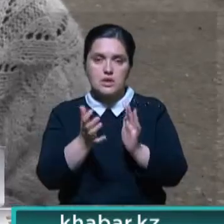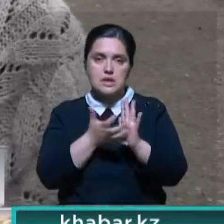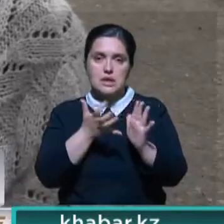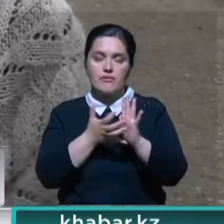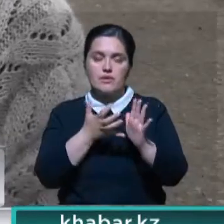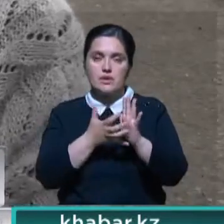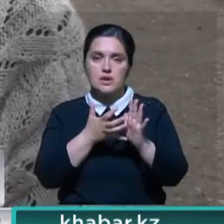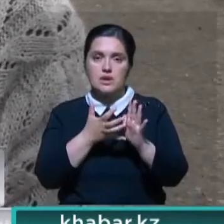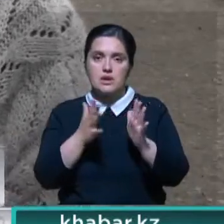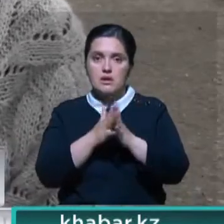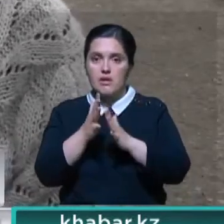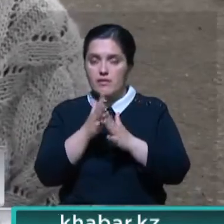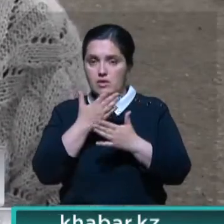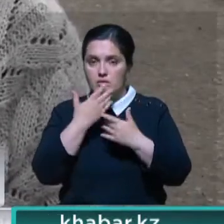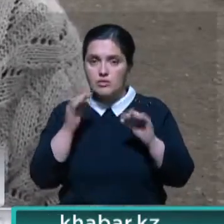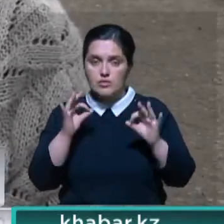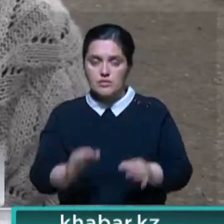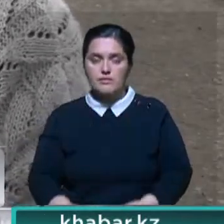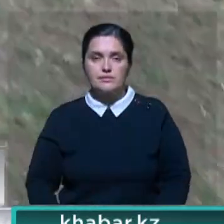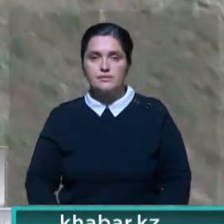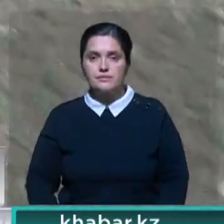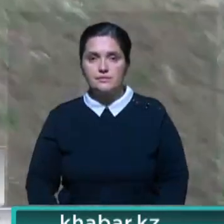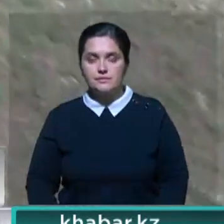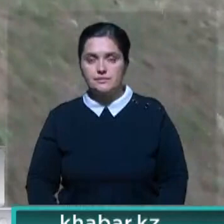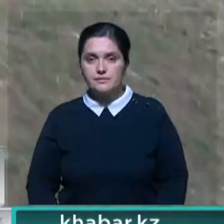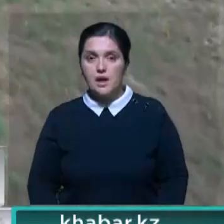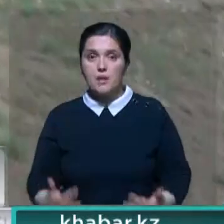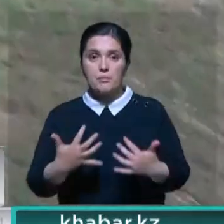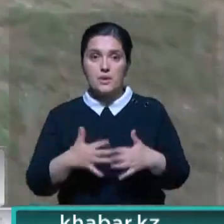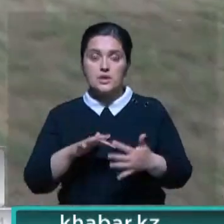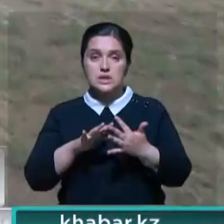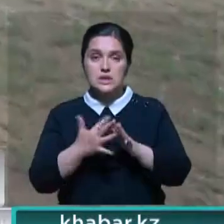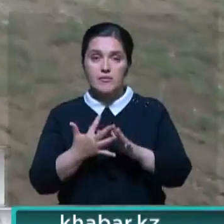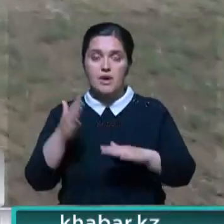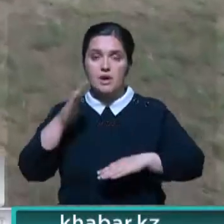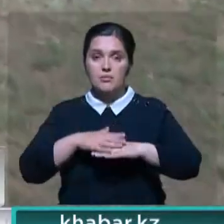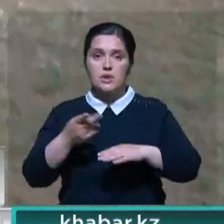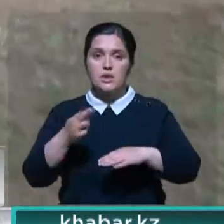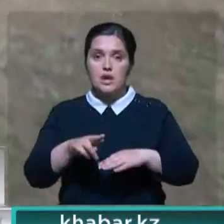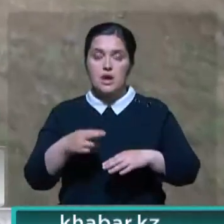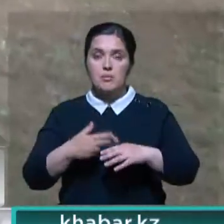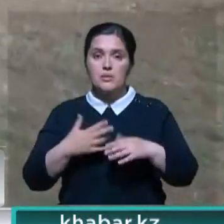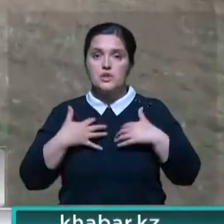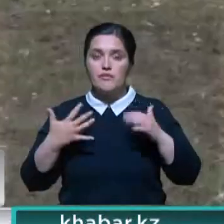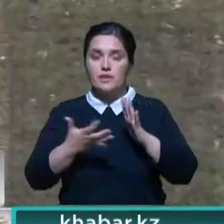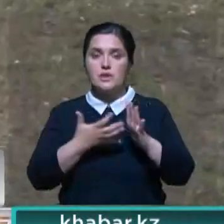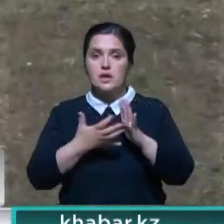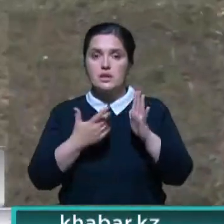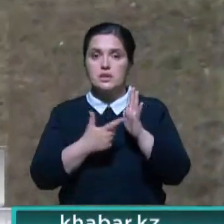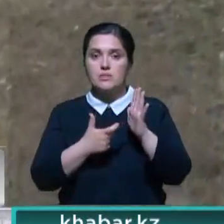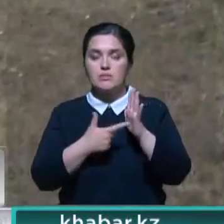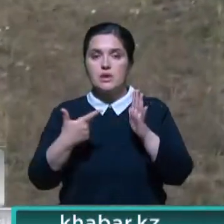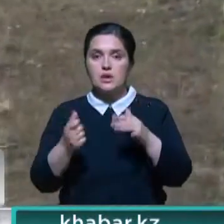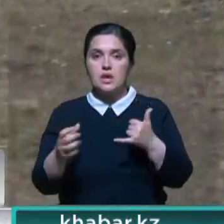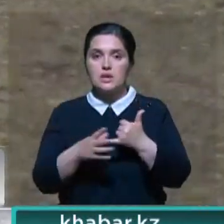действительно, ну, трава не растет, скот ее выедает. По подсчетам сельского акимата, для выпаса скота не хватает около 700 гектаров